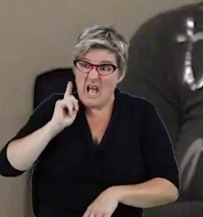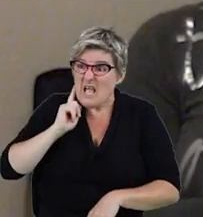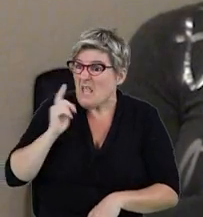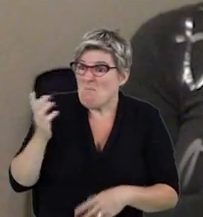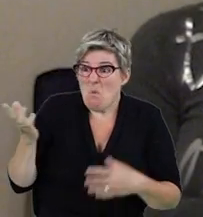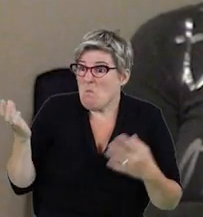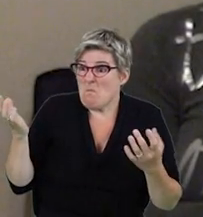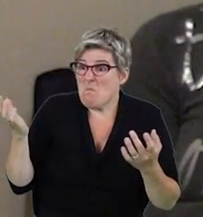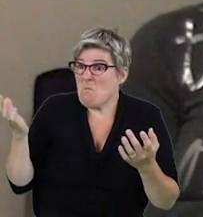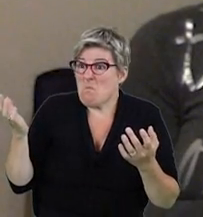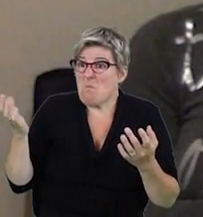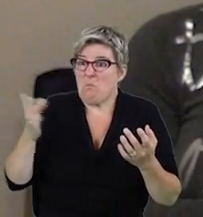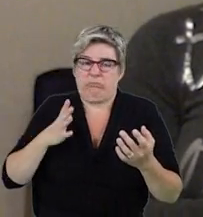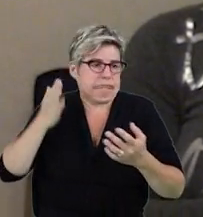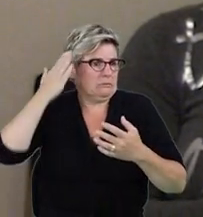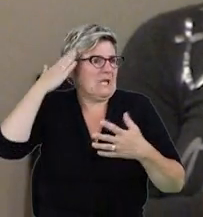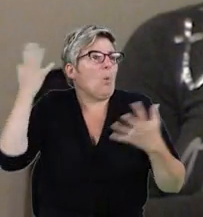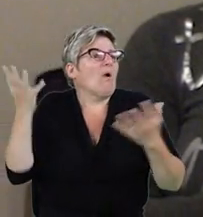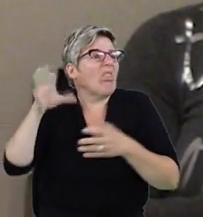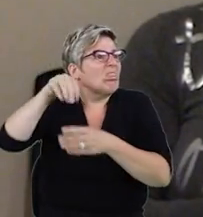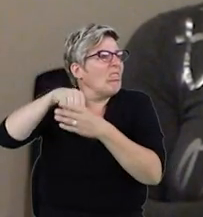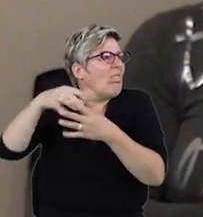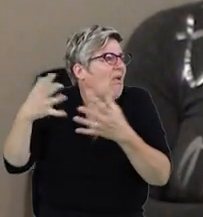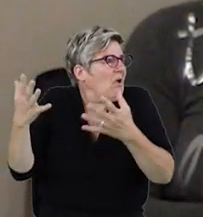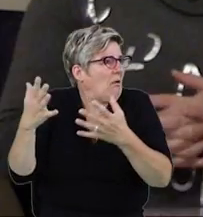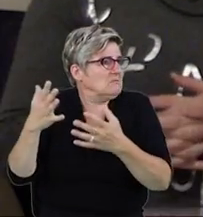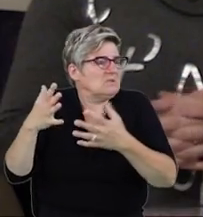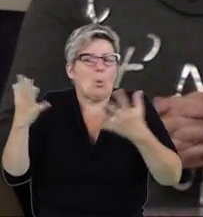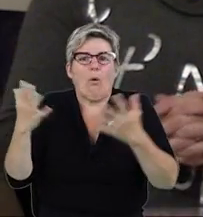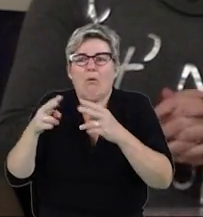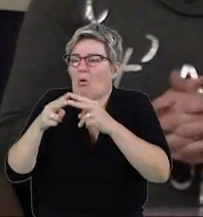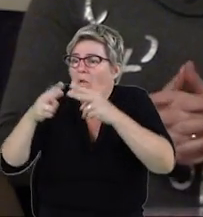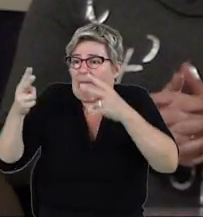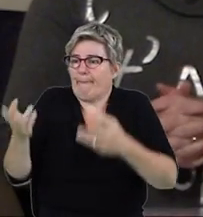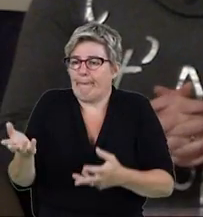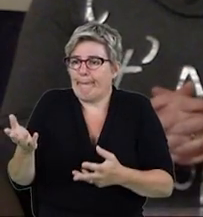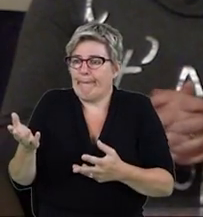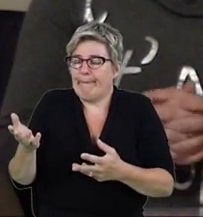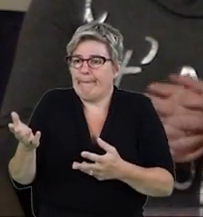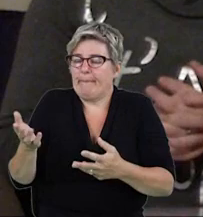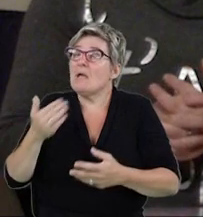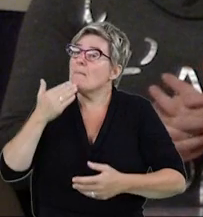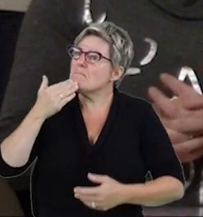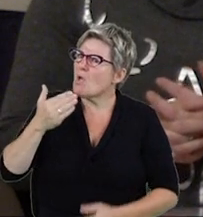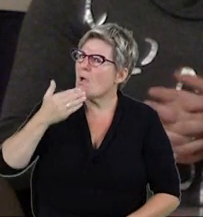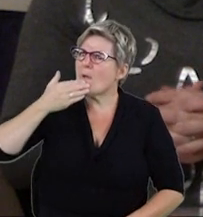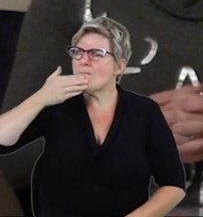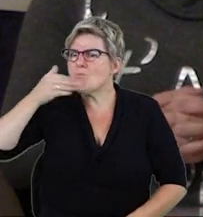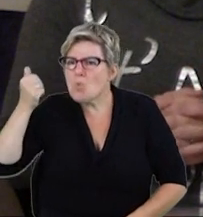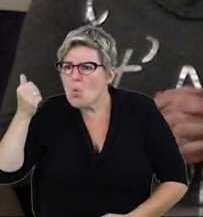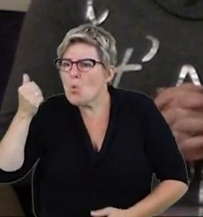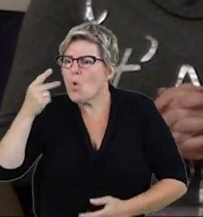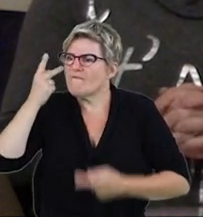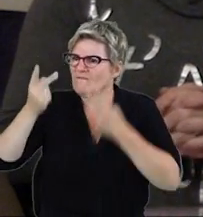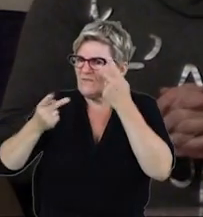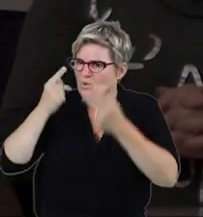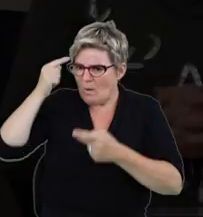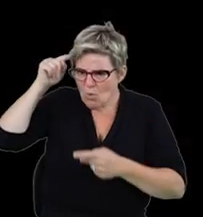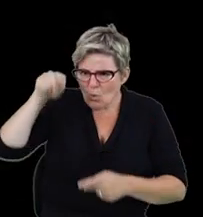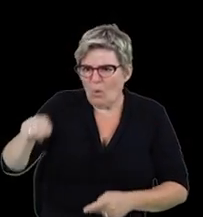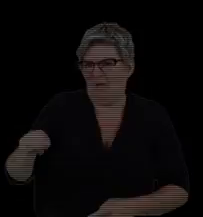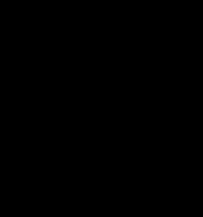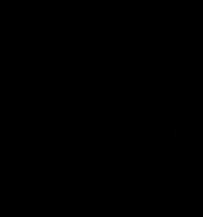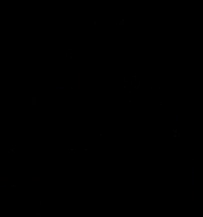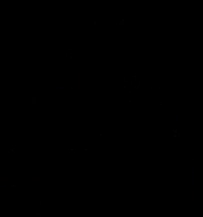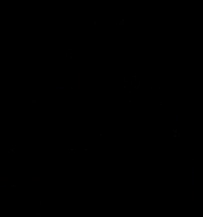un enfant qui entendait pas bien. On savait pas ce que ça impliquait. Puis j'ai pas fait le lien que ça aurait été mieux quelque chose de visuel